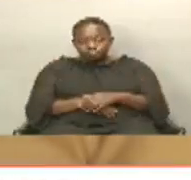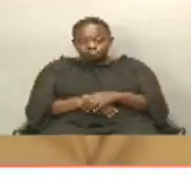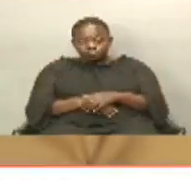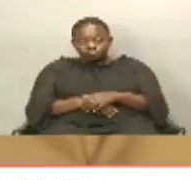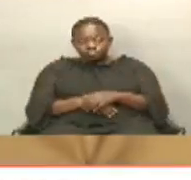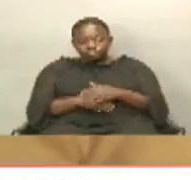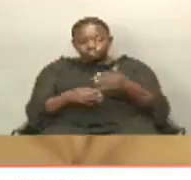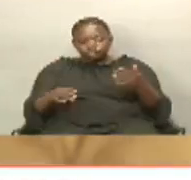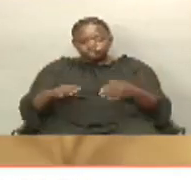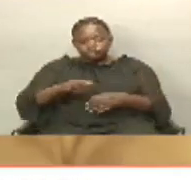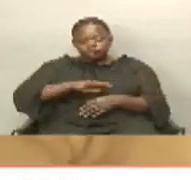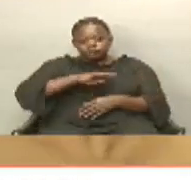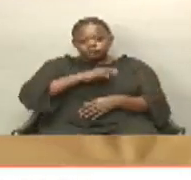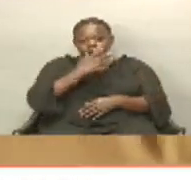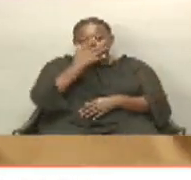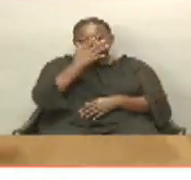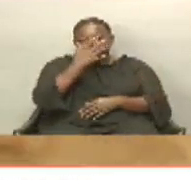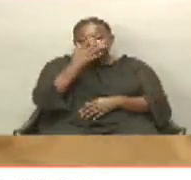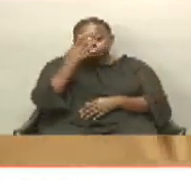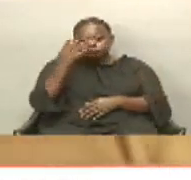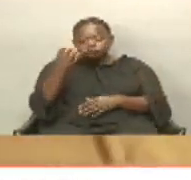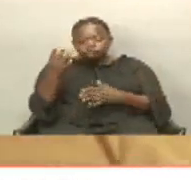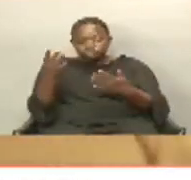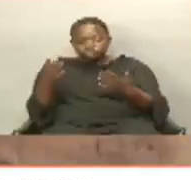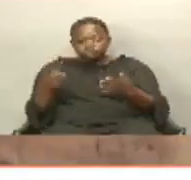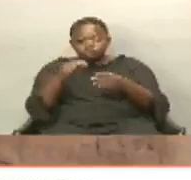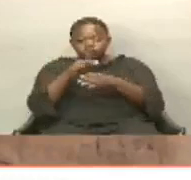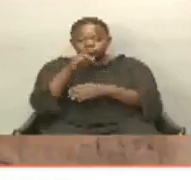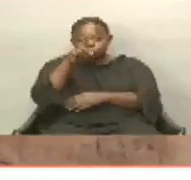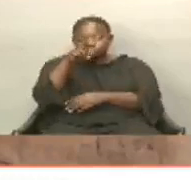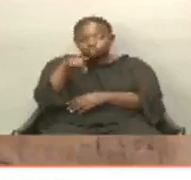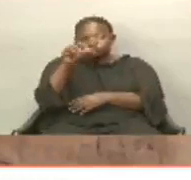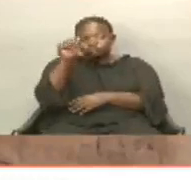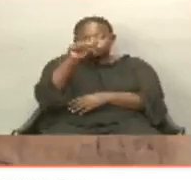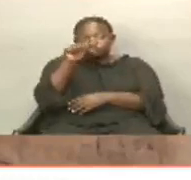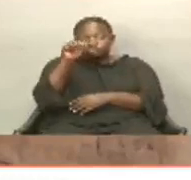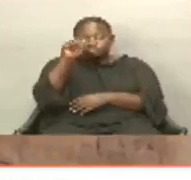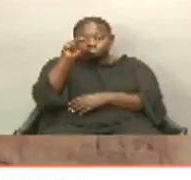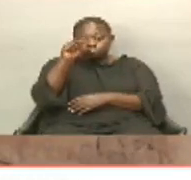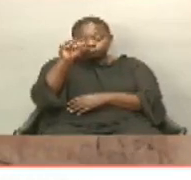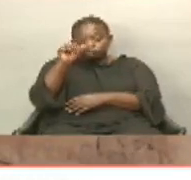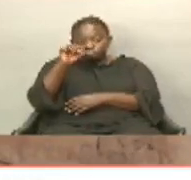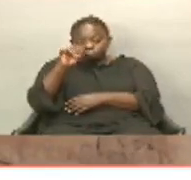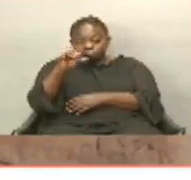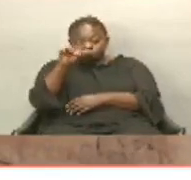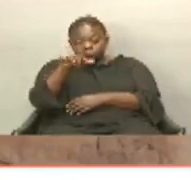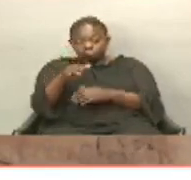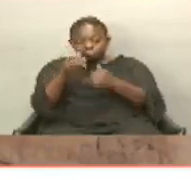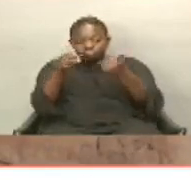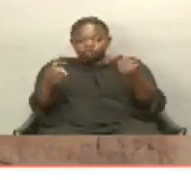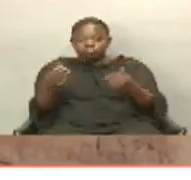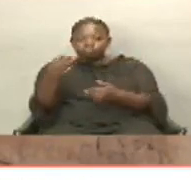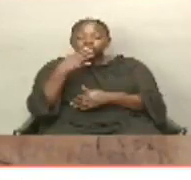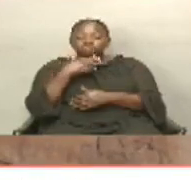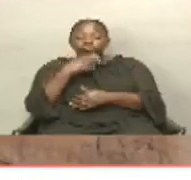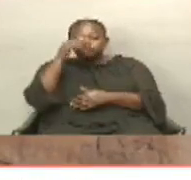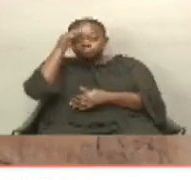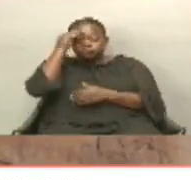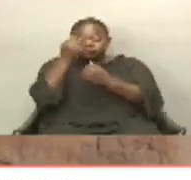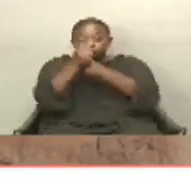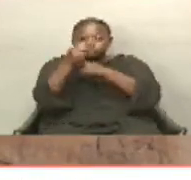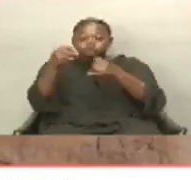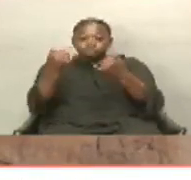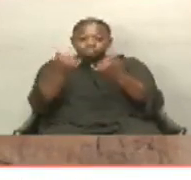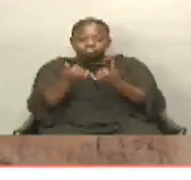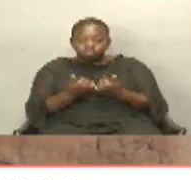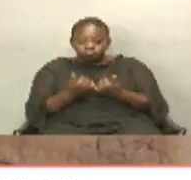Omulani alo w'emyaka 5 Munnansi wa Pakistan yagumbye ku poliisi endeje zanta n'abaana basatu nga yagala poliisi emutaase ku Mukaziwe